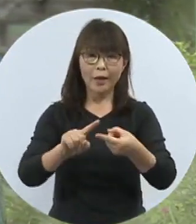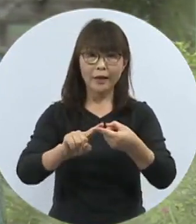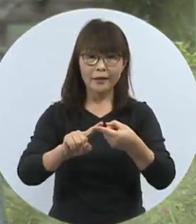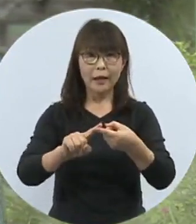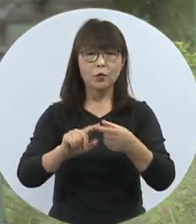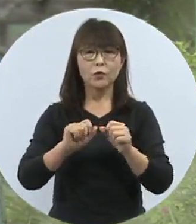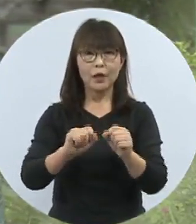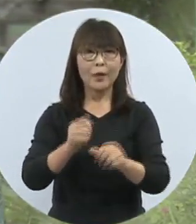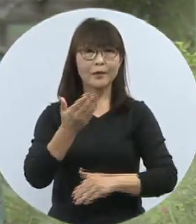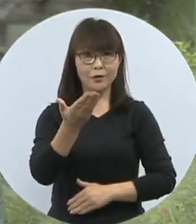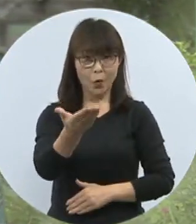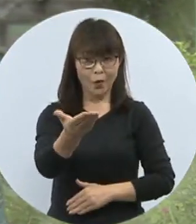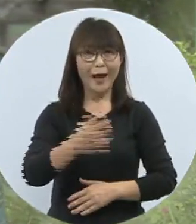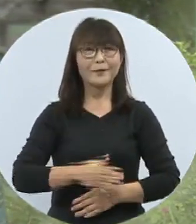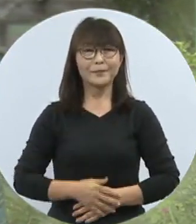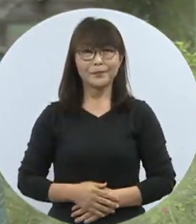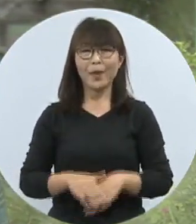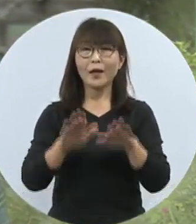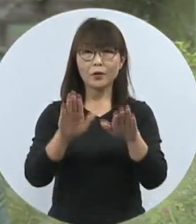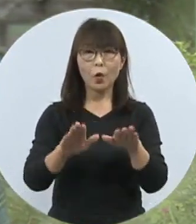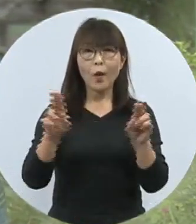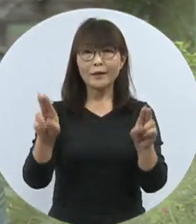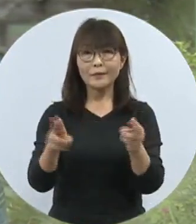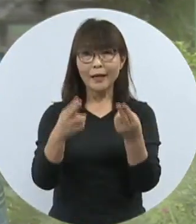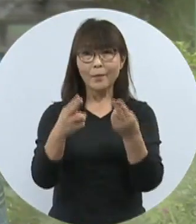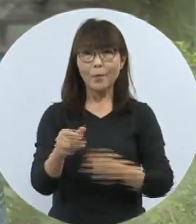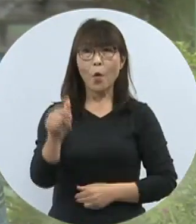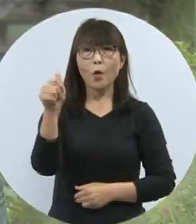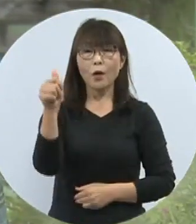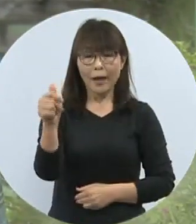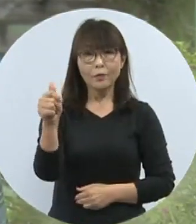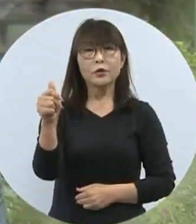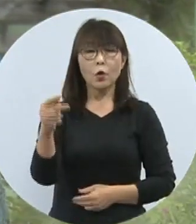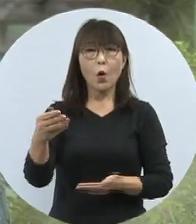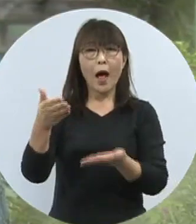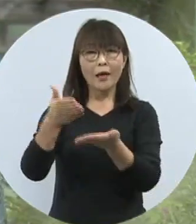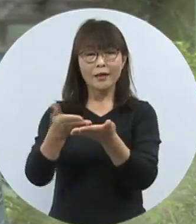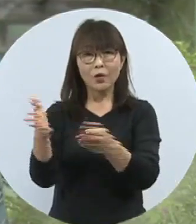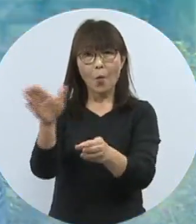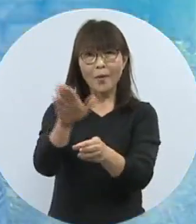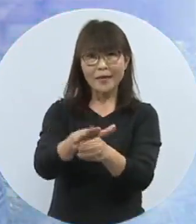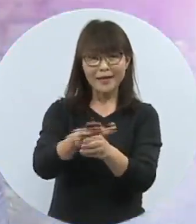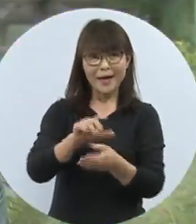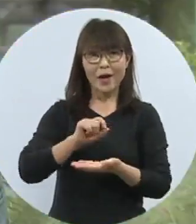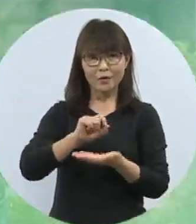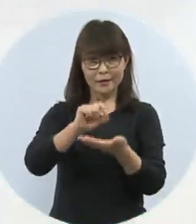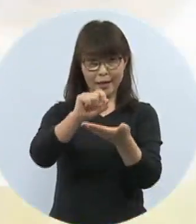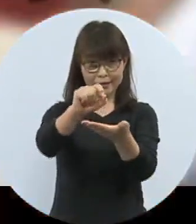ことをすればいいのでしょうか。今日は専門家の話を交えながらお伝えしていきます。